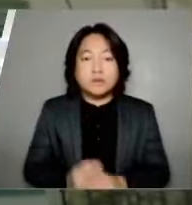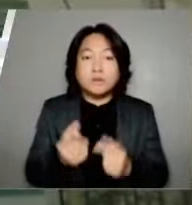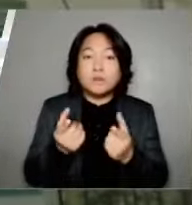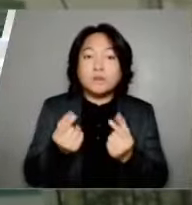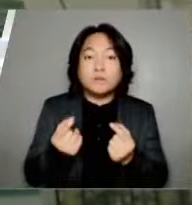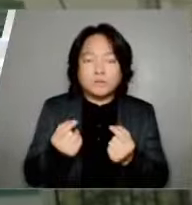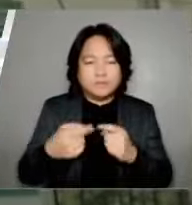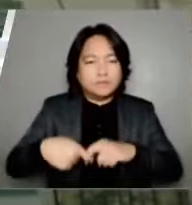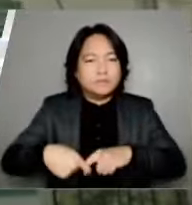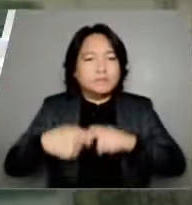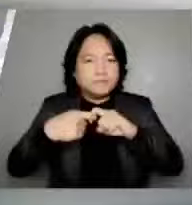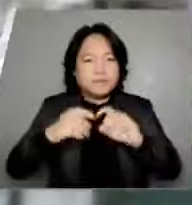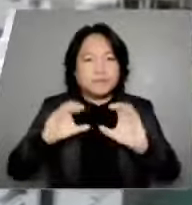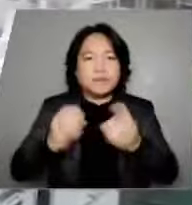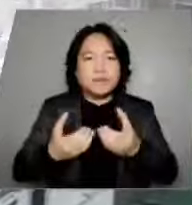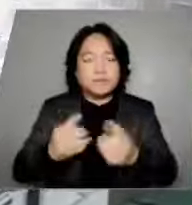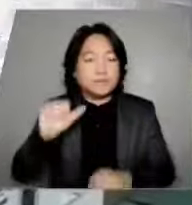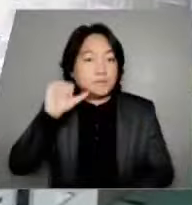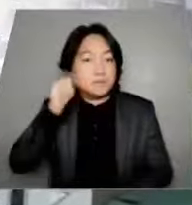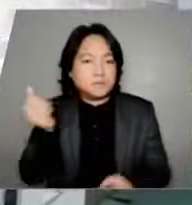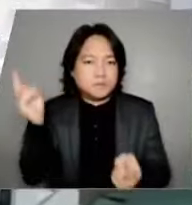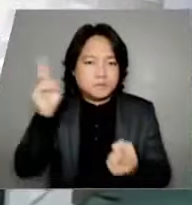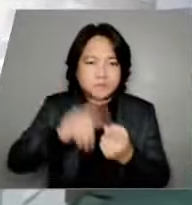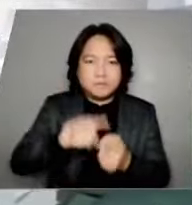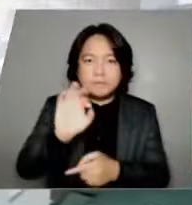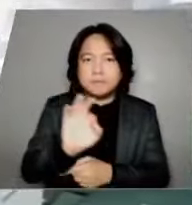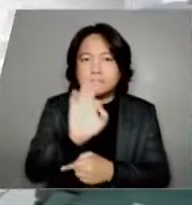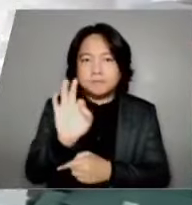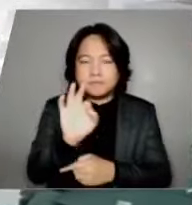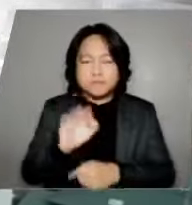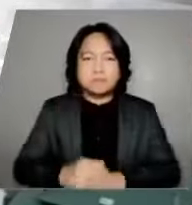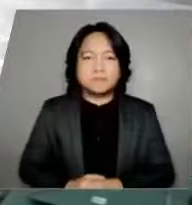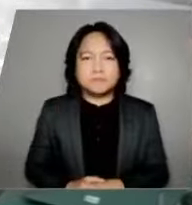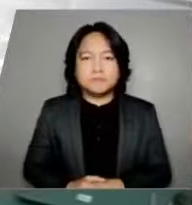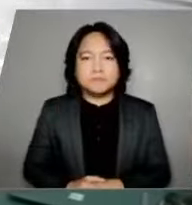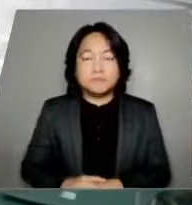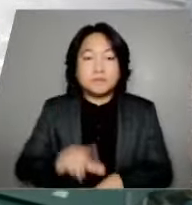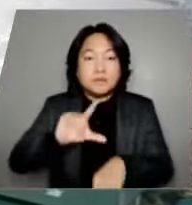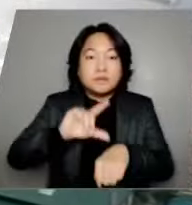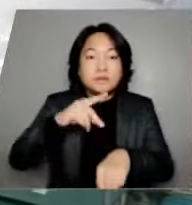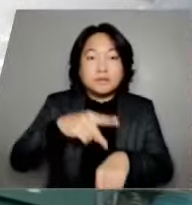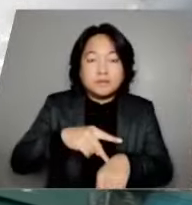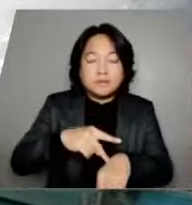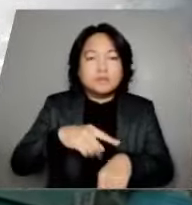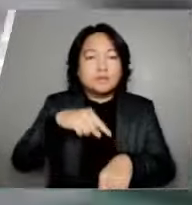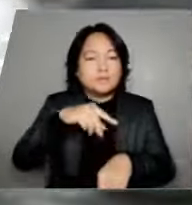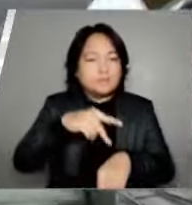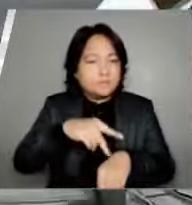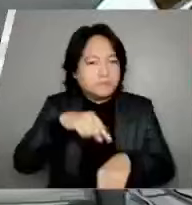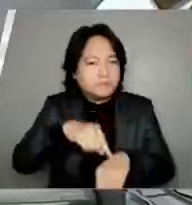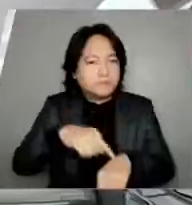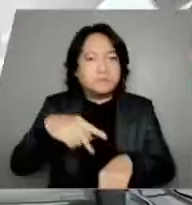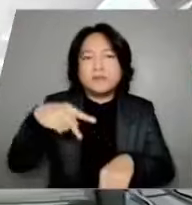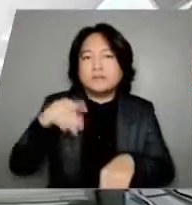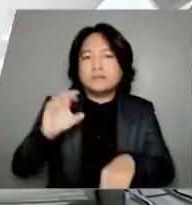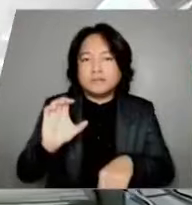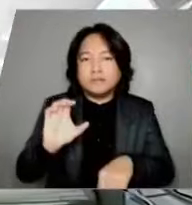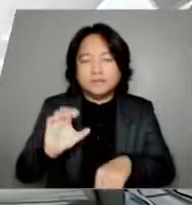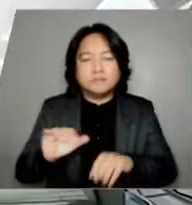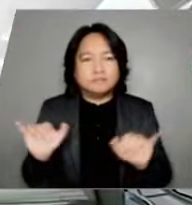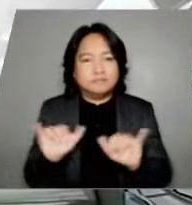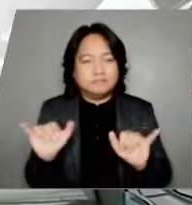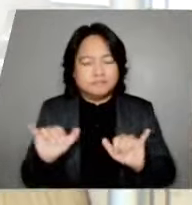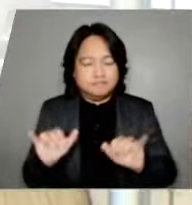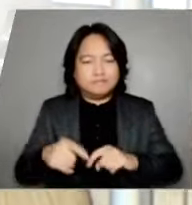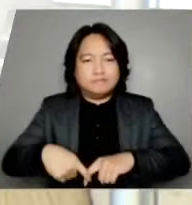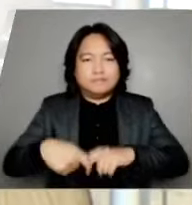bukas hanggang sa Biyernes. Ganito rin ang ipatutupad sa Las Piñas, Parañaque at Pasay. Mula kindergarten hanggang